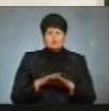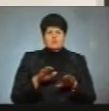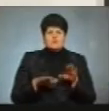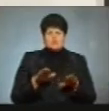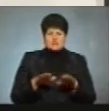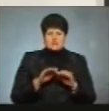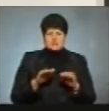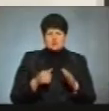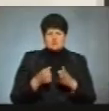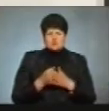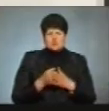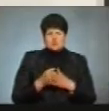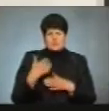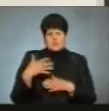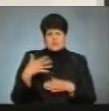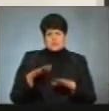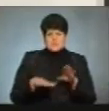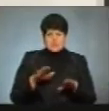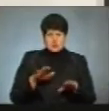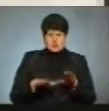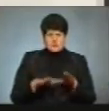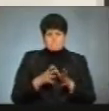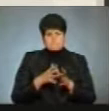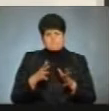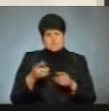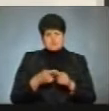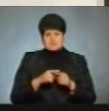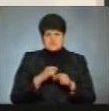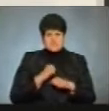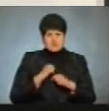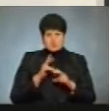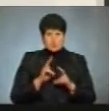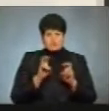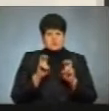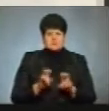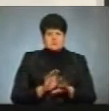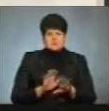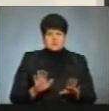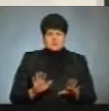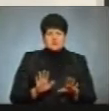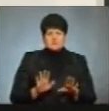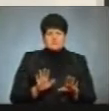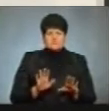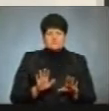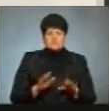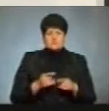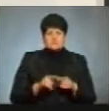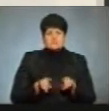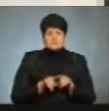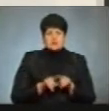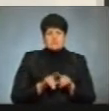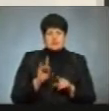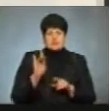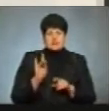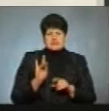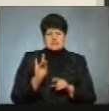дотримуватись ваги дитячі там до 50 кілограм, а більше теж стараються нікого не садити, бо відповідно то саме креселко,